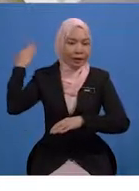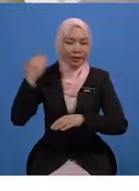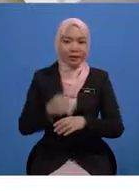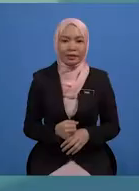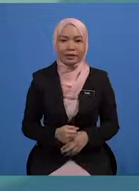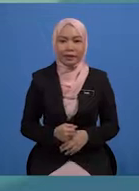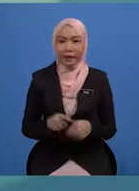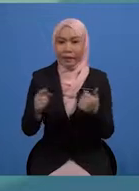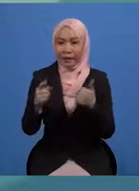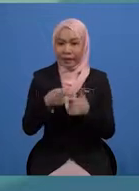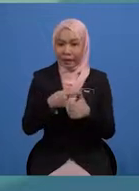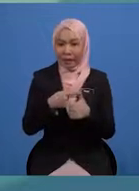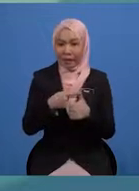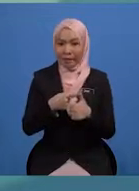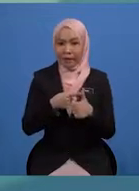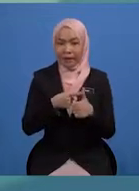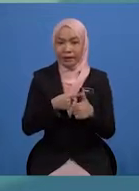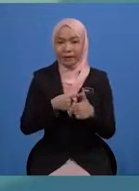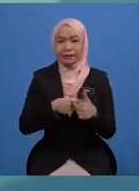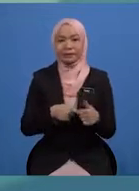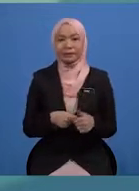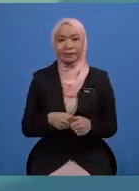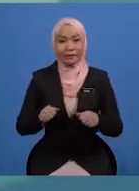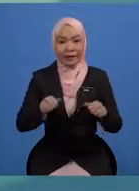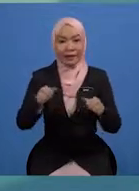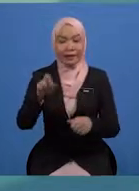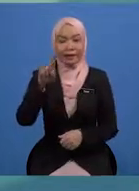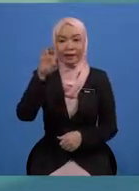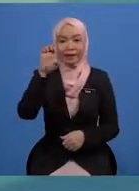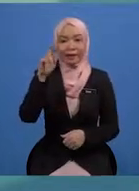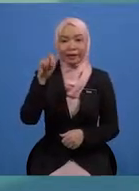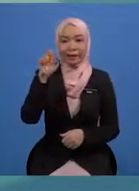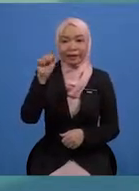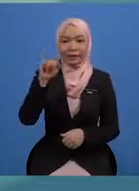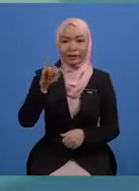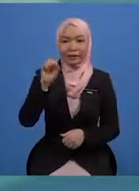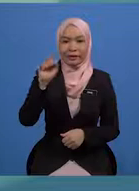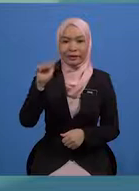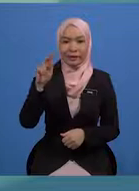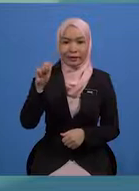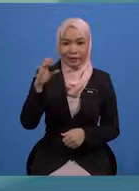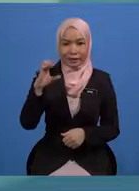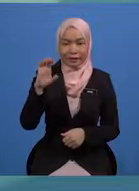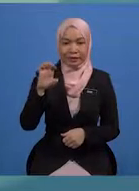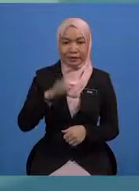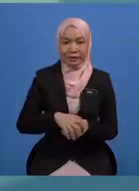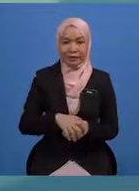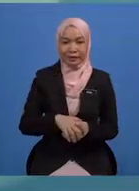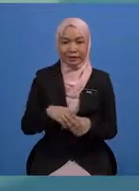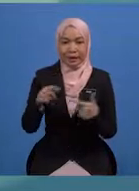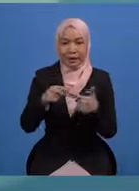pertama, aliran Renaissance, kedua, aliran Barok,